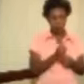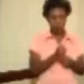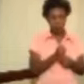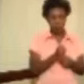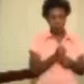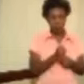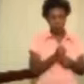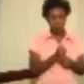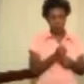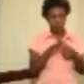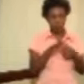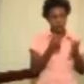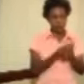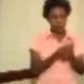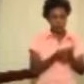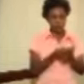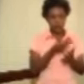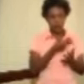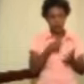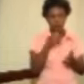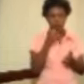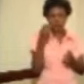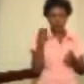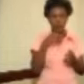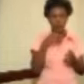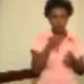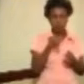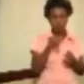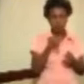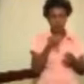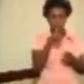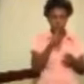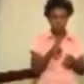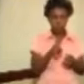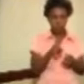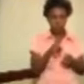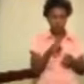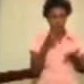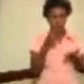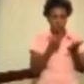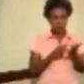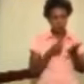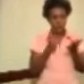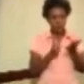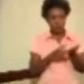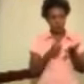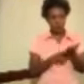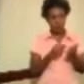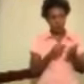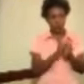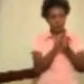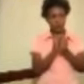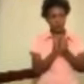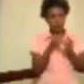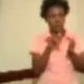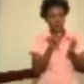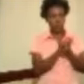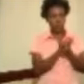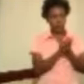bas là que vous prenez. Et tout autant que nous pas arrivons à côté, nous entendons, nous allons continuer à négocier. Il n'y a pas obligé un conflit pour autant, une négociation.